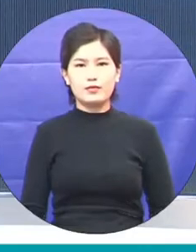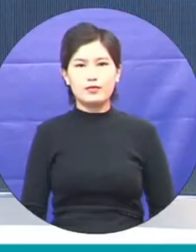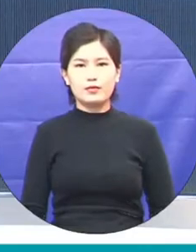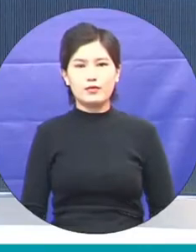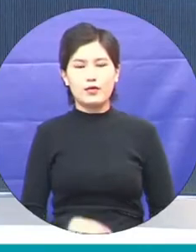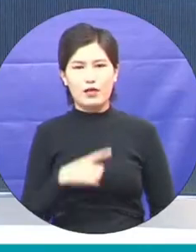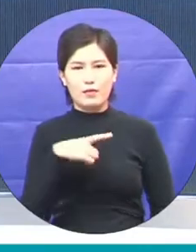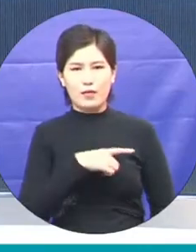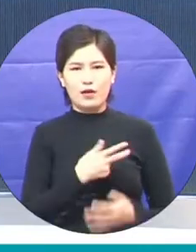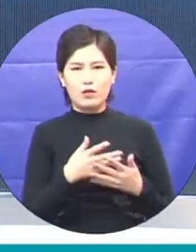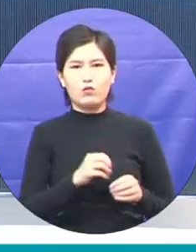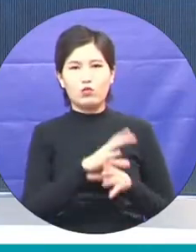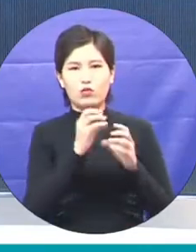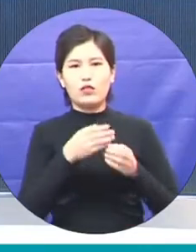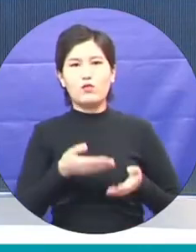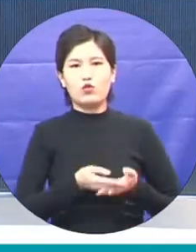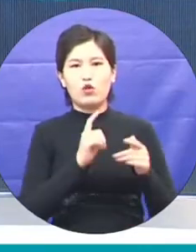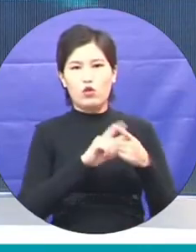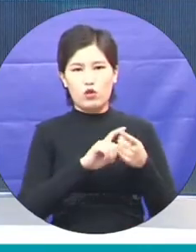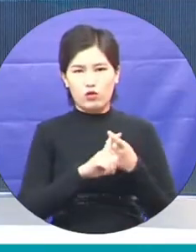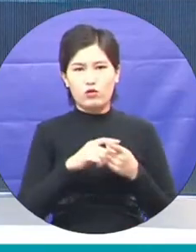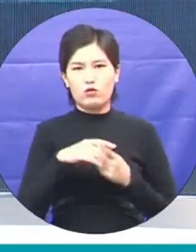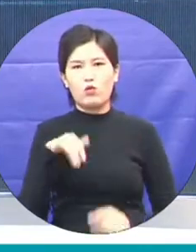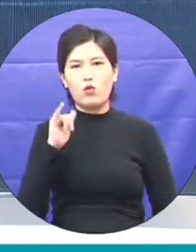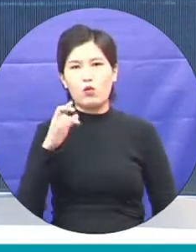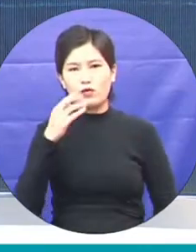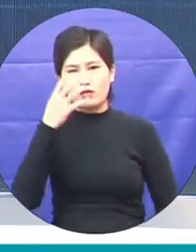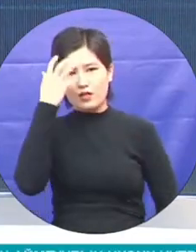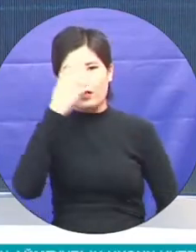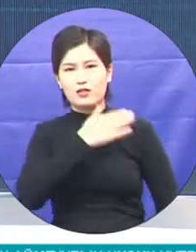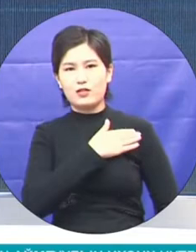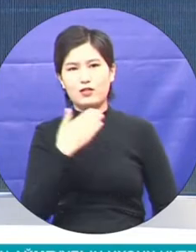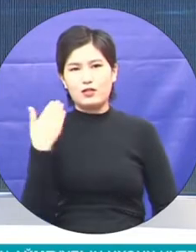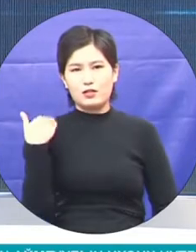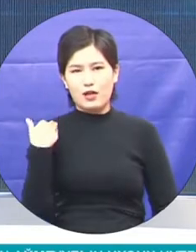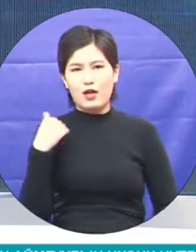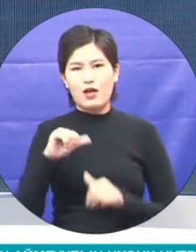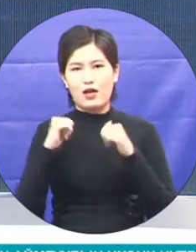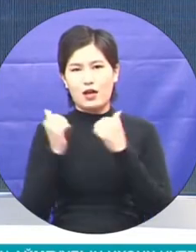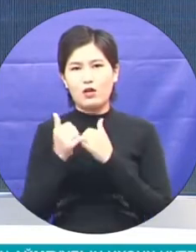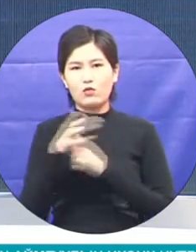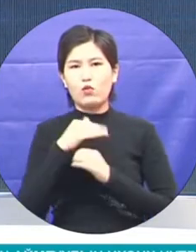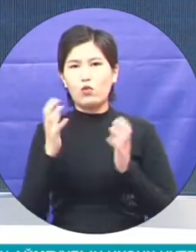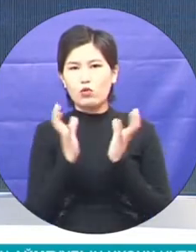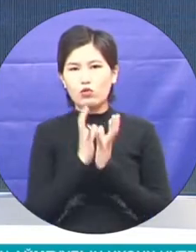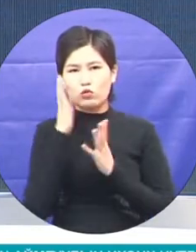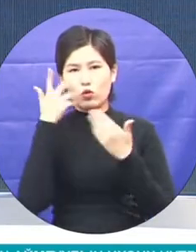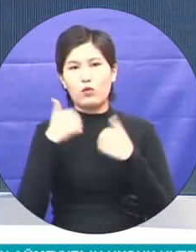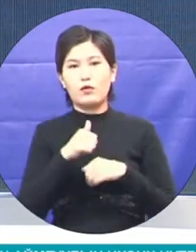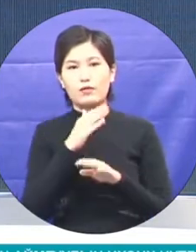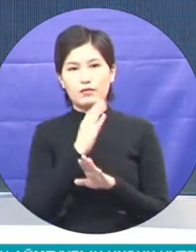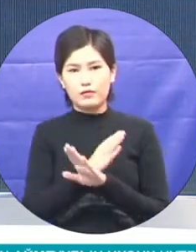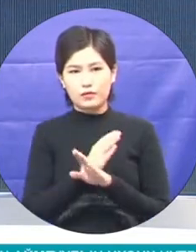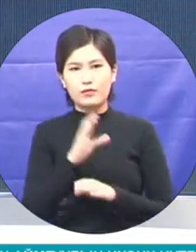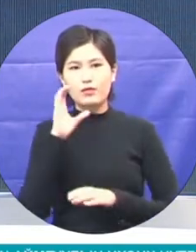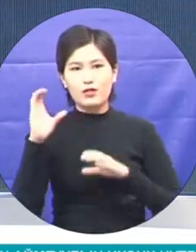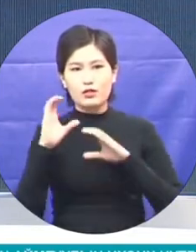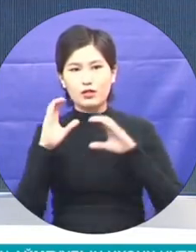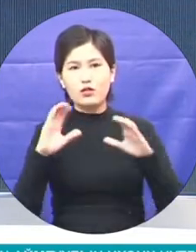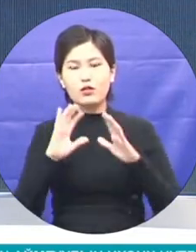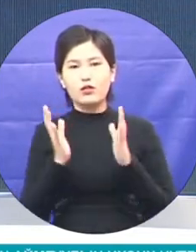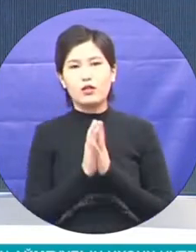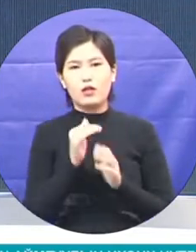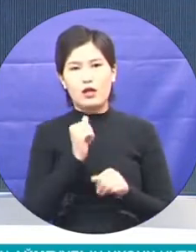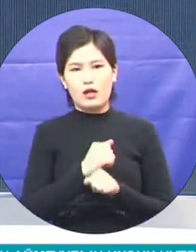Баялаг үтээгчдийг дэмжих холбоо болон нийслэлийн засаг даргын хэрэгжүүлэгч агентлагийн удирдлагууд уулзалт зохион байгууллаа. Цаашид тус хоёр байгууллага